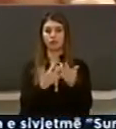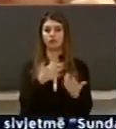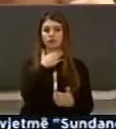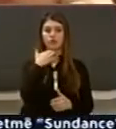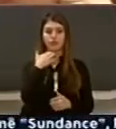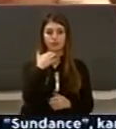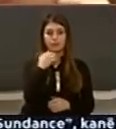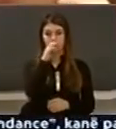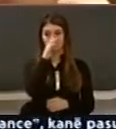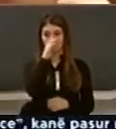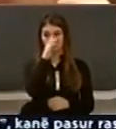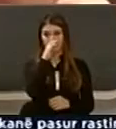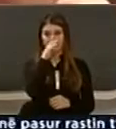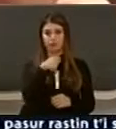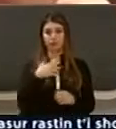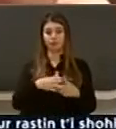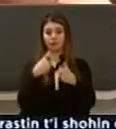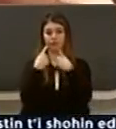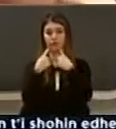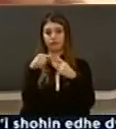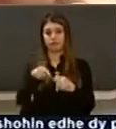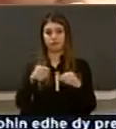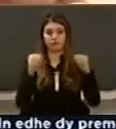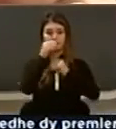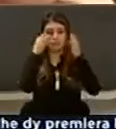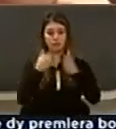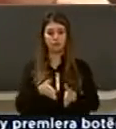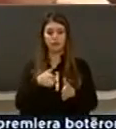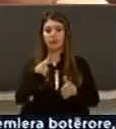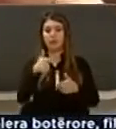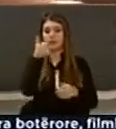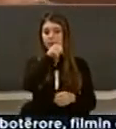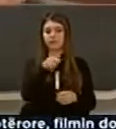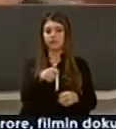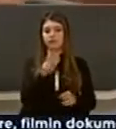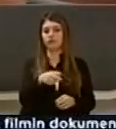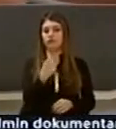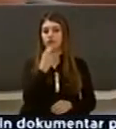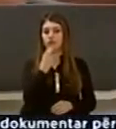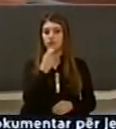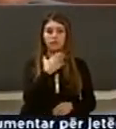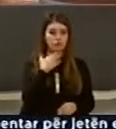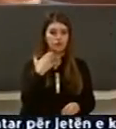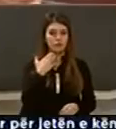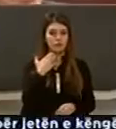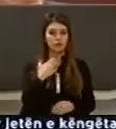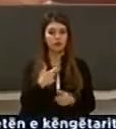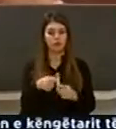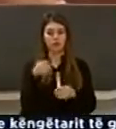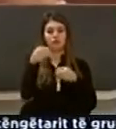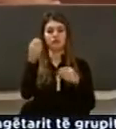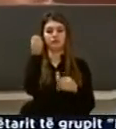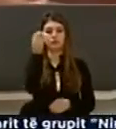Këtu duhet të ndalemi jo se nuk pajtohemi në parim me fjalët e zonës Jajaga, por është për të qesh nga mlefi tek e dëgjon këtë